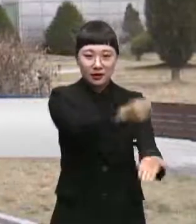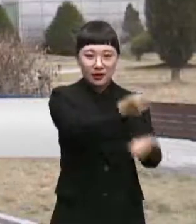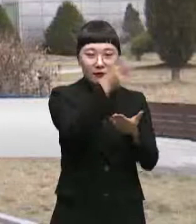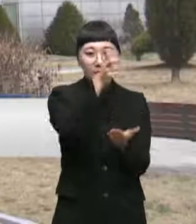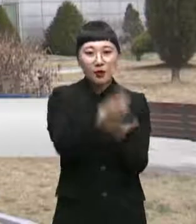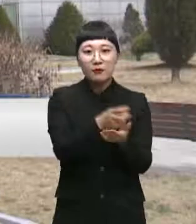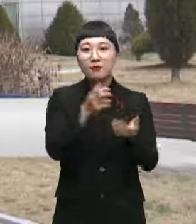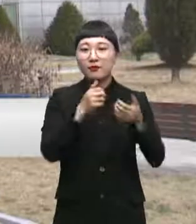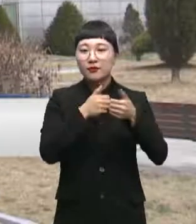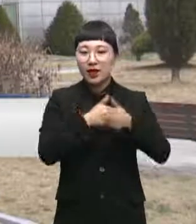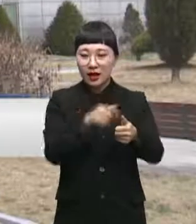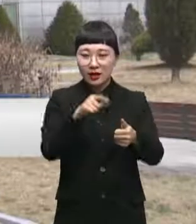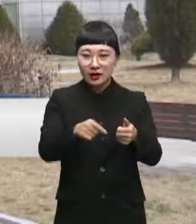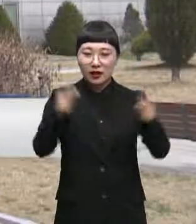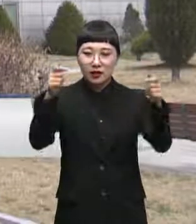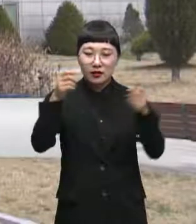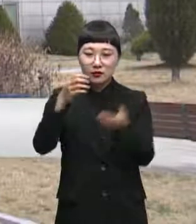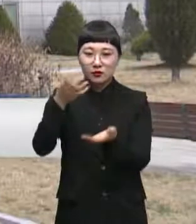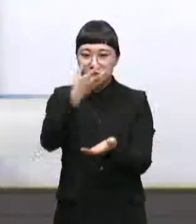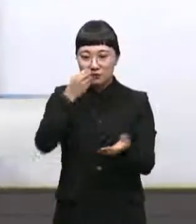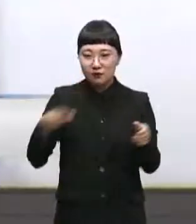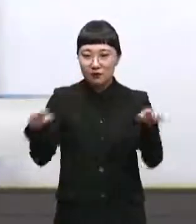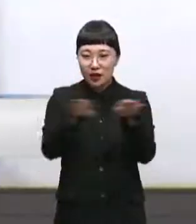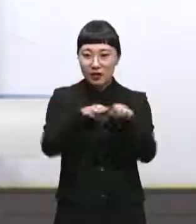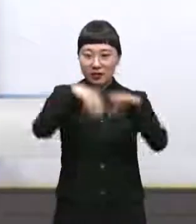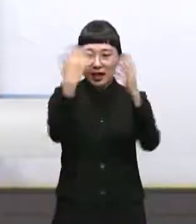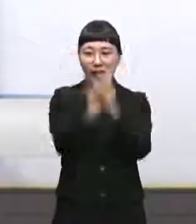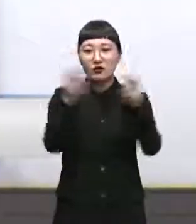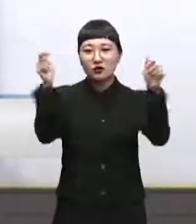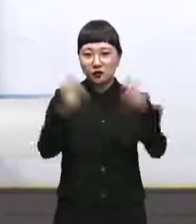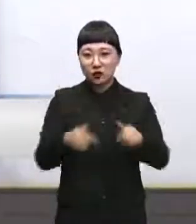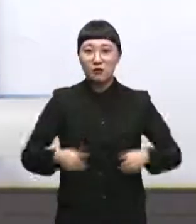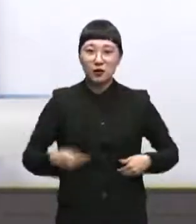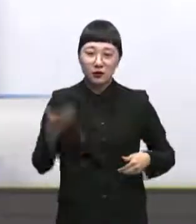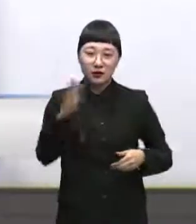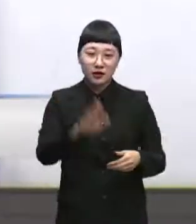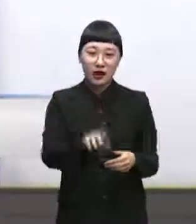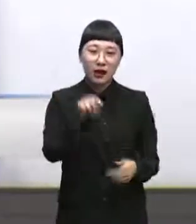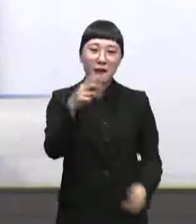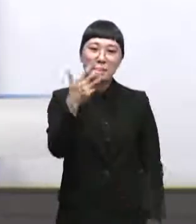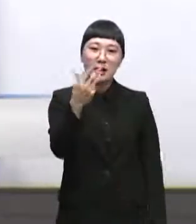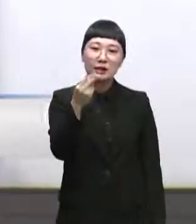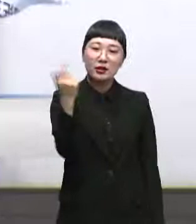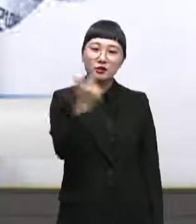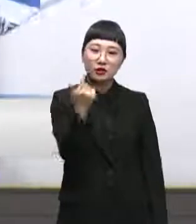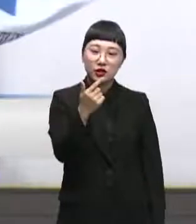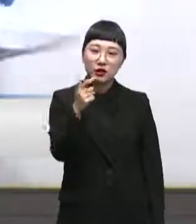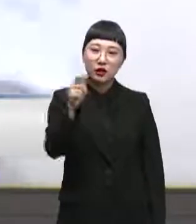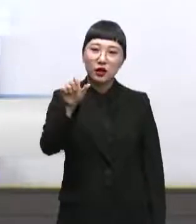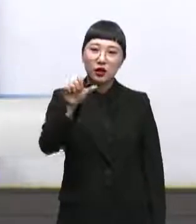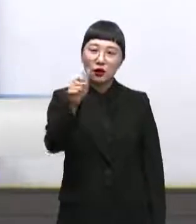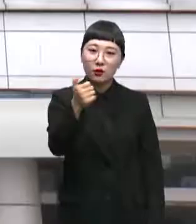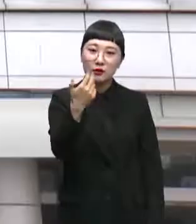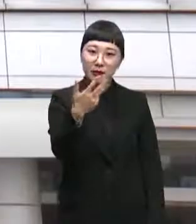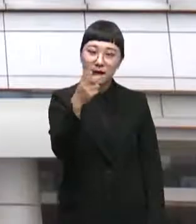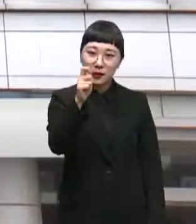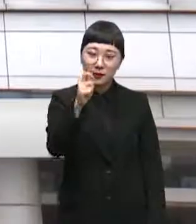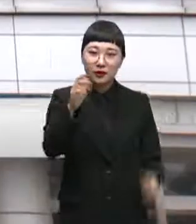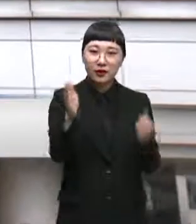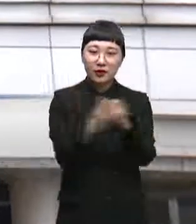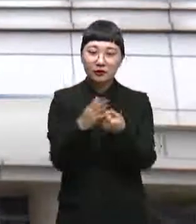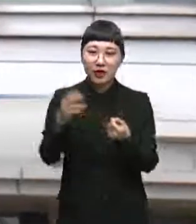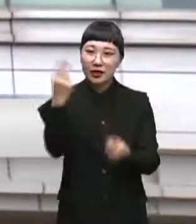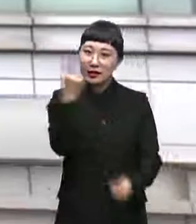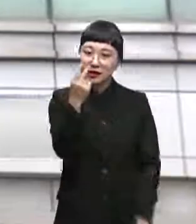따라 폐기물을 줄여야 하지만 인천의 올해 1월에서 8월의 반입량은 8만 6,058톤으로 2018년 같은